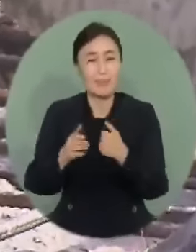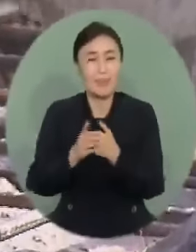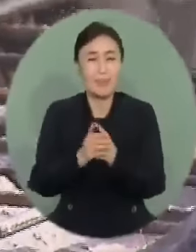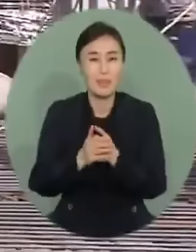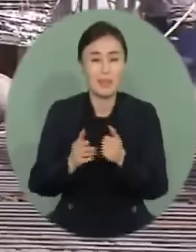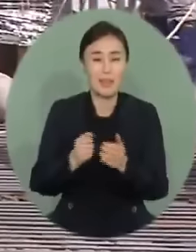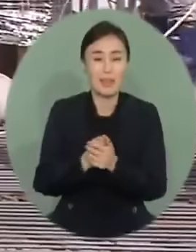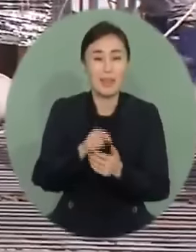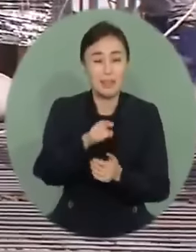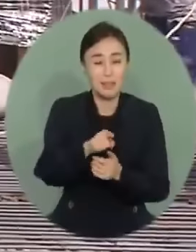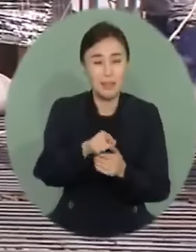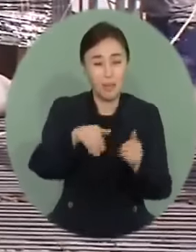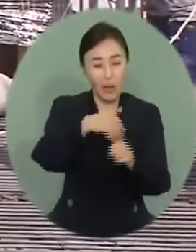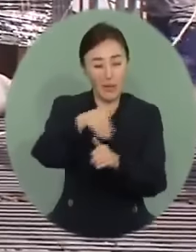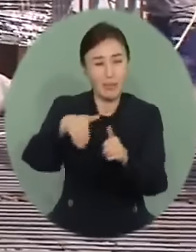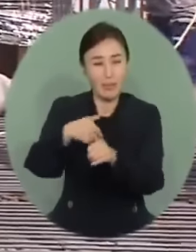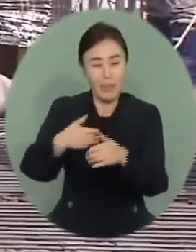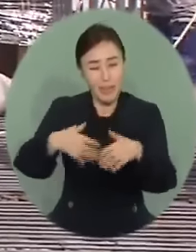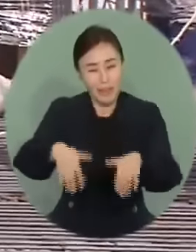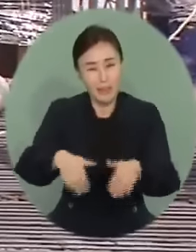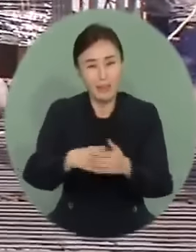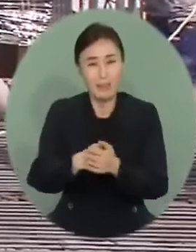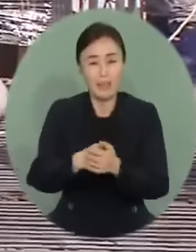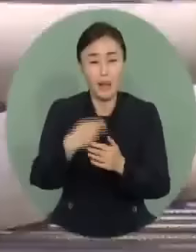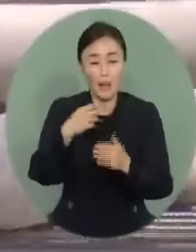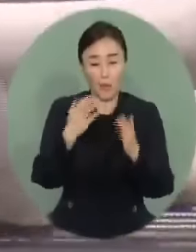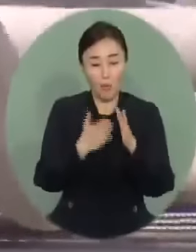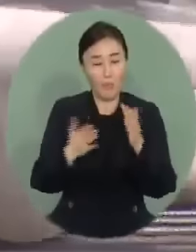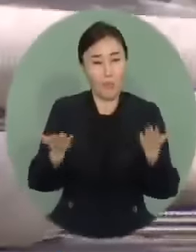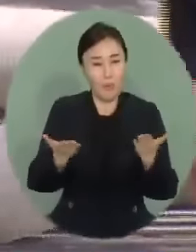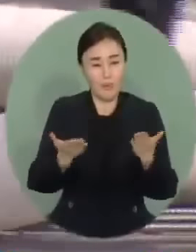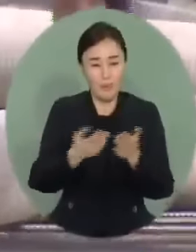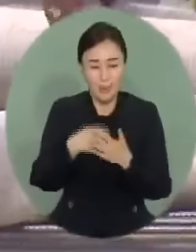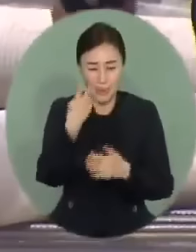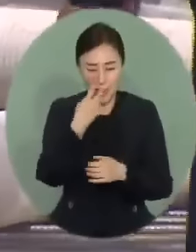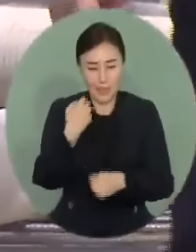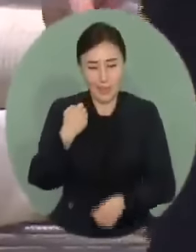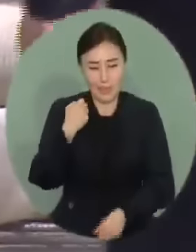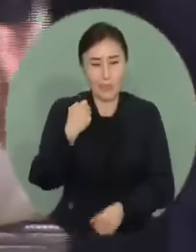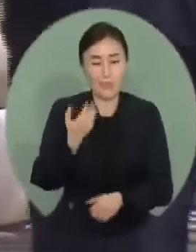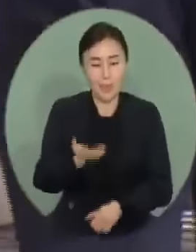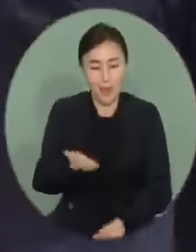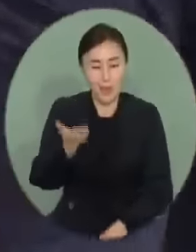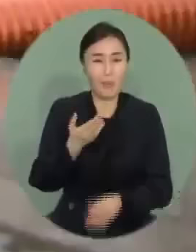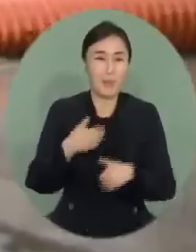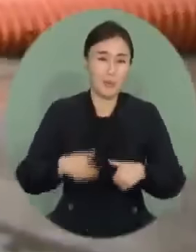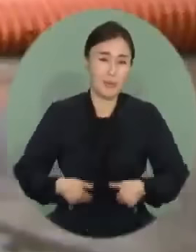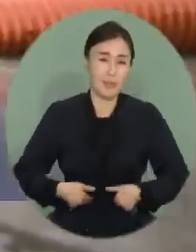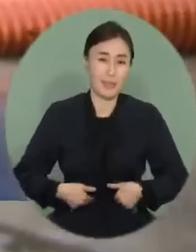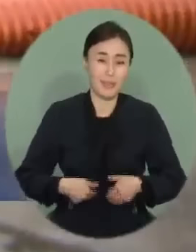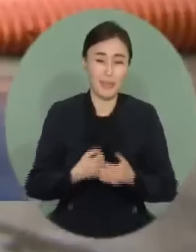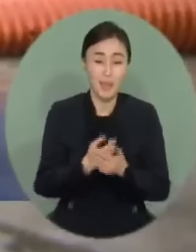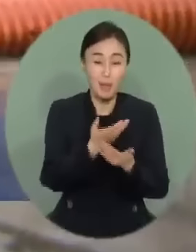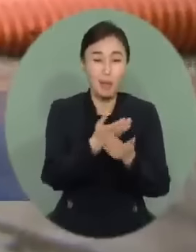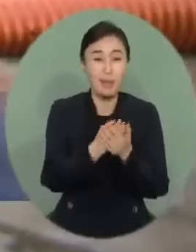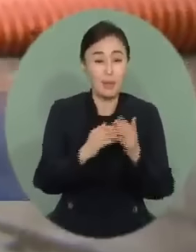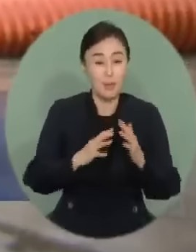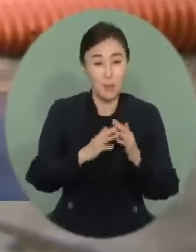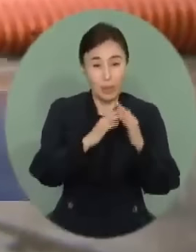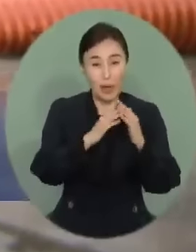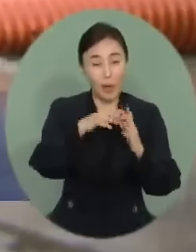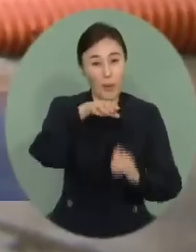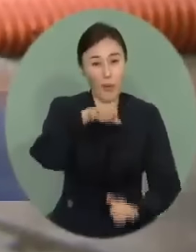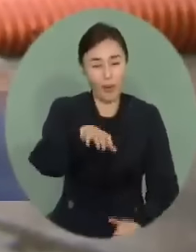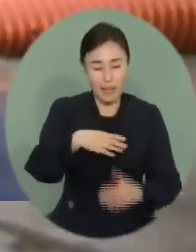취약한 공사현장 등의 행정력을 집중하고 공무원들의 영향을 강화하겠다는 입장입니다 공사현장에 대한 그